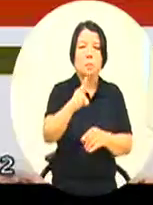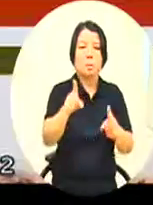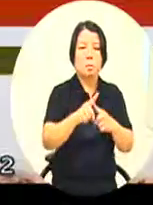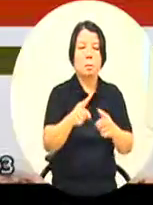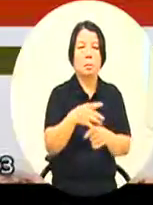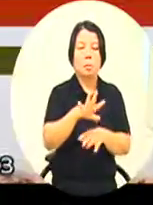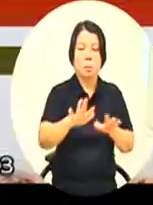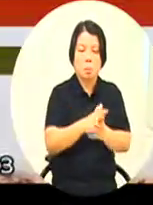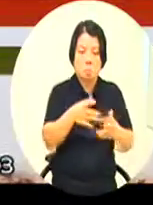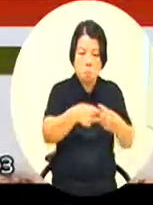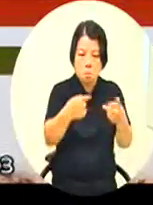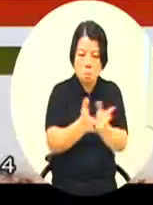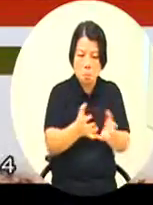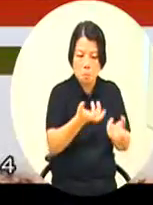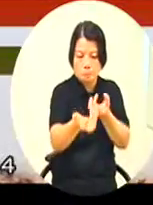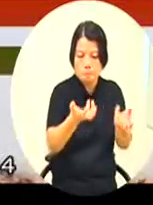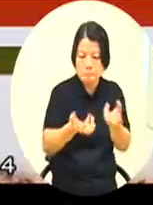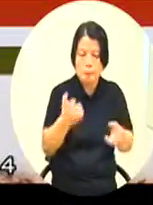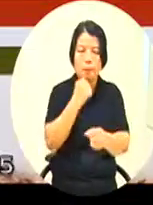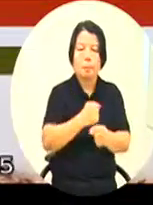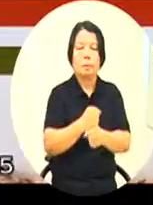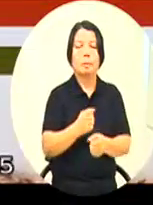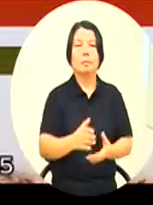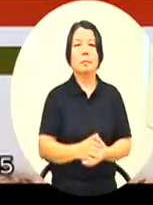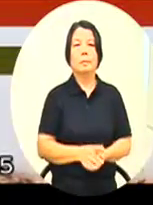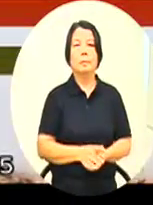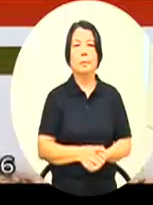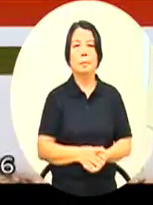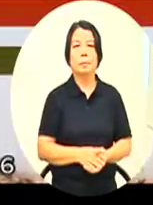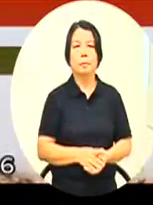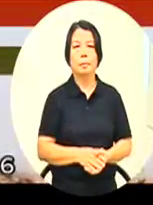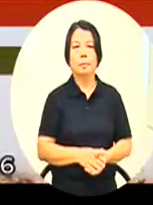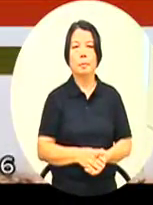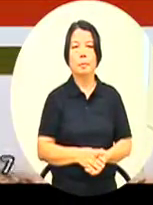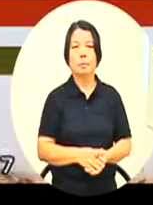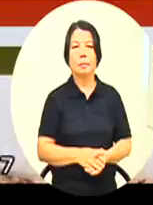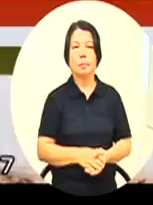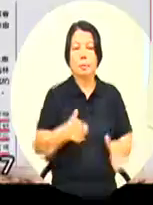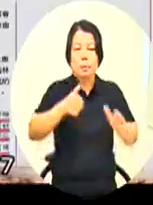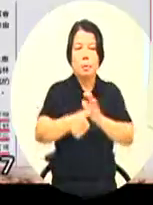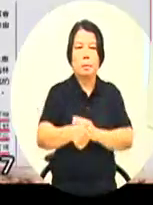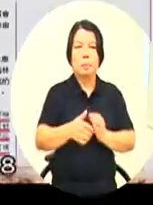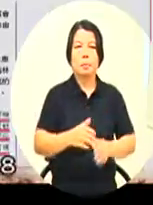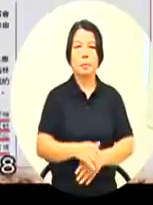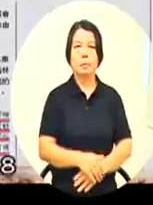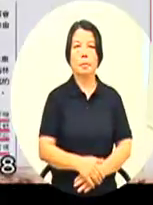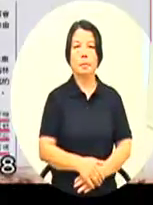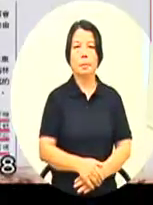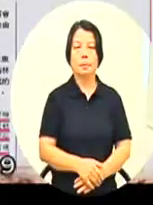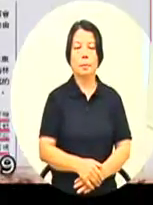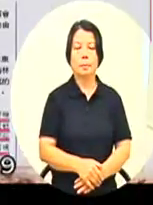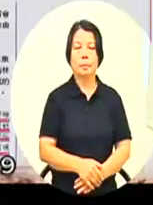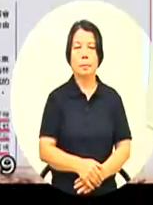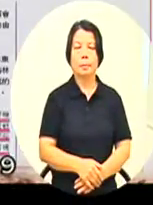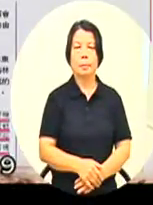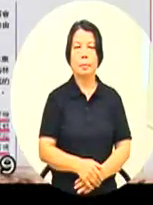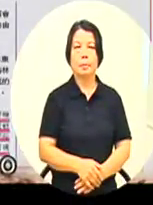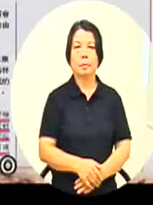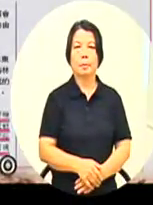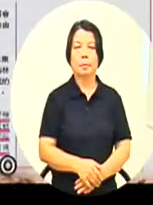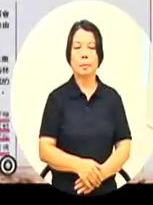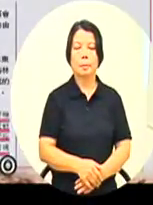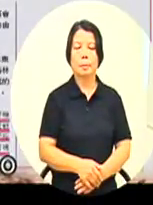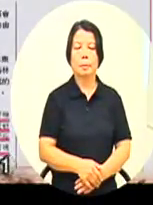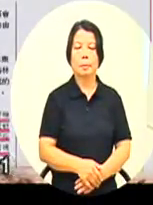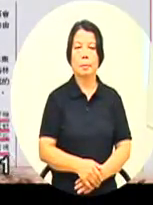来做行政上的革新那下一页走入国际这边怎么回事好，在这一